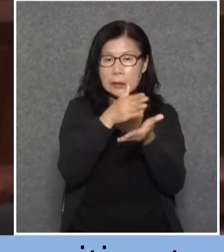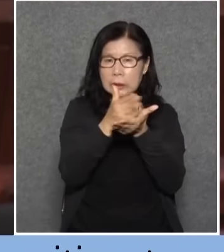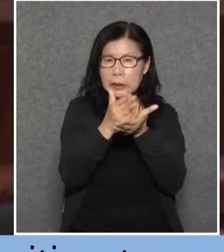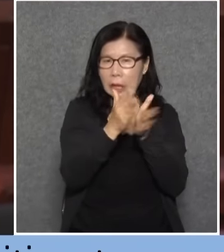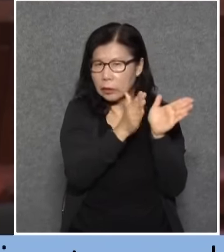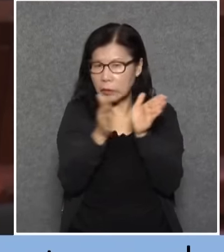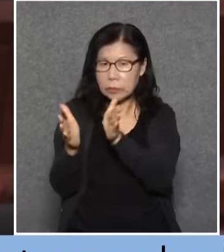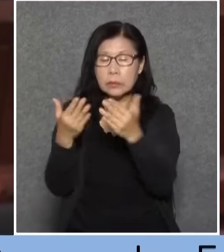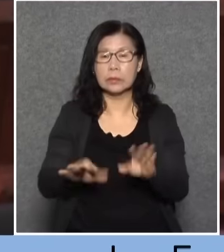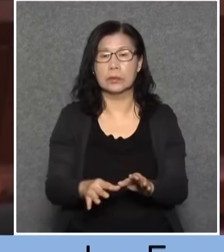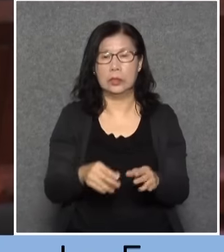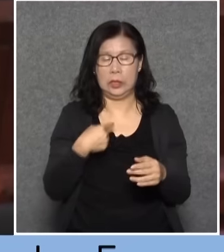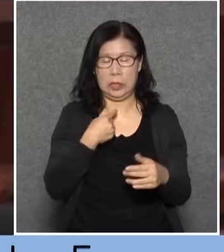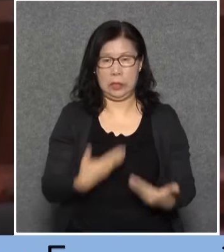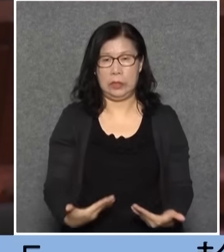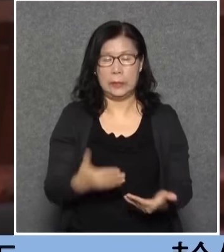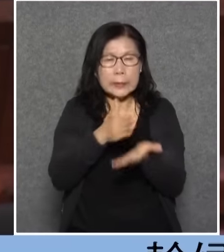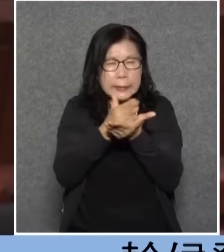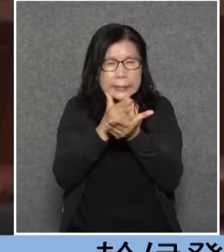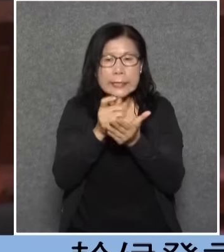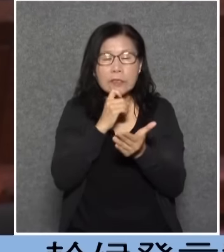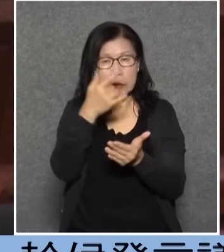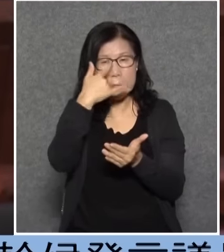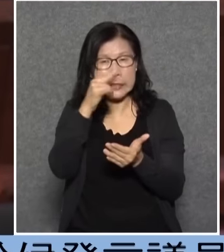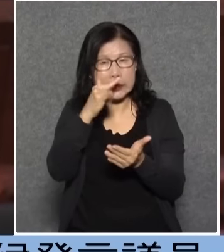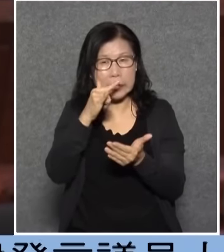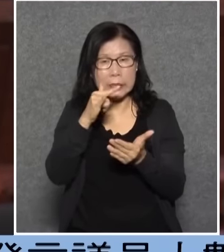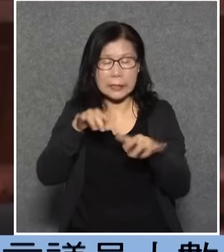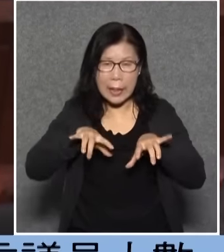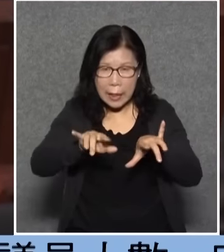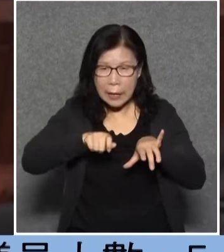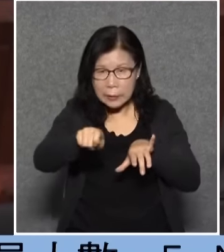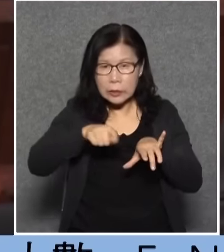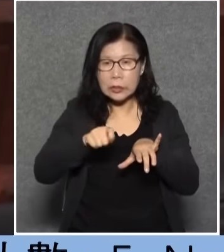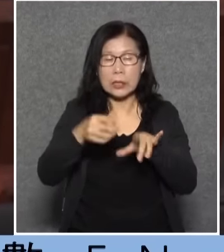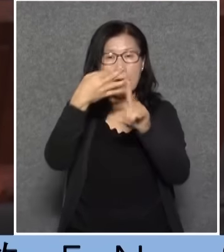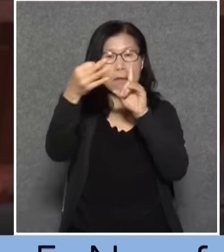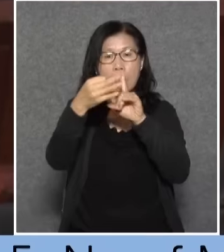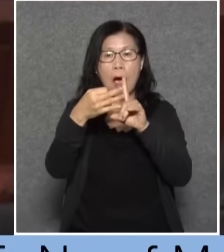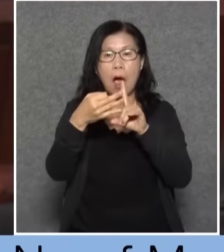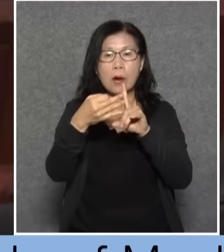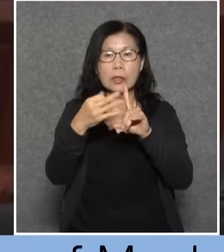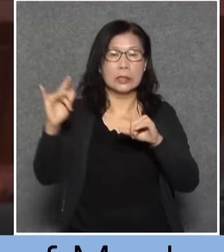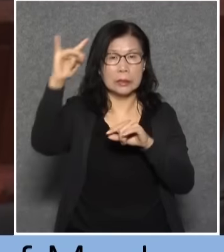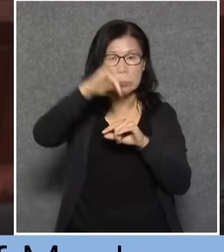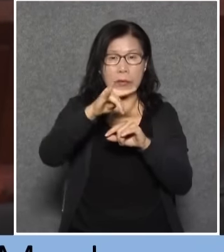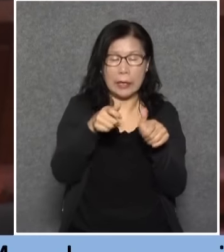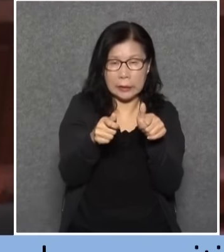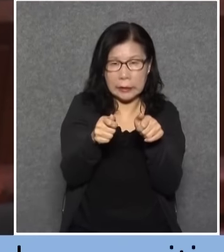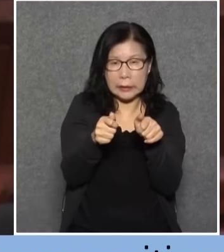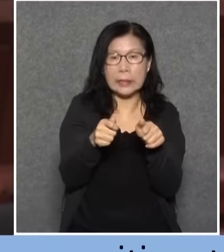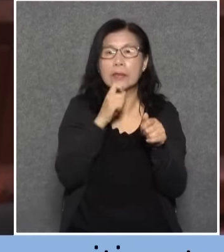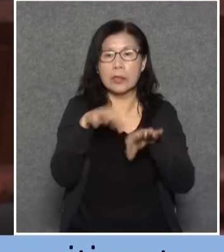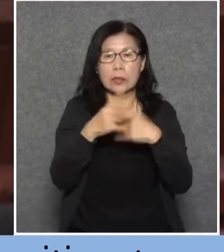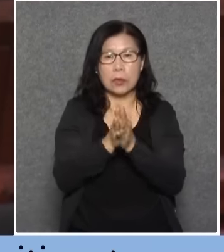當中，是刻意去測試新系統在輸入非正常的航空交通指令情況下的反